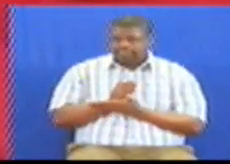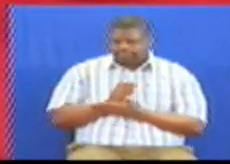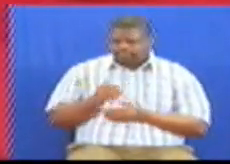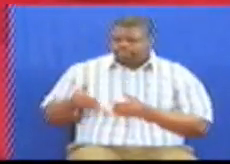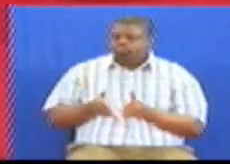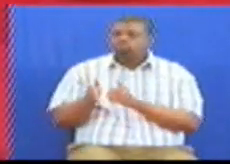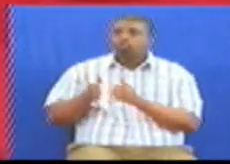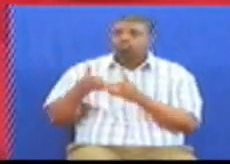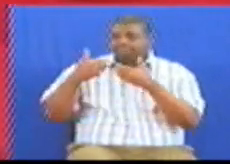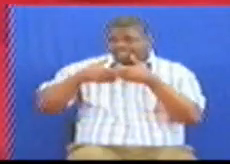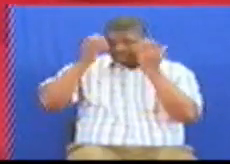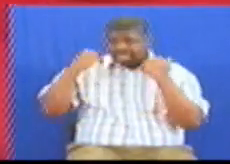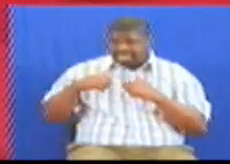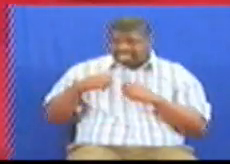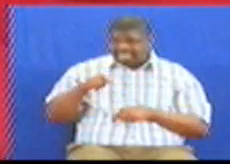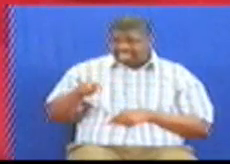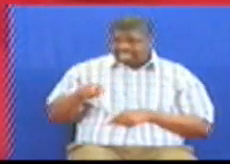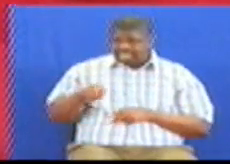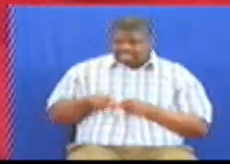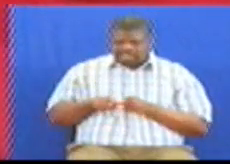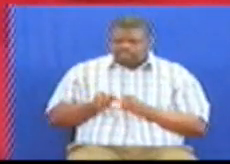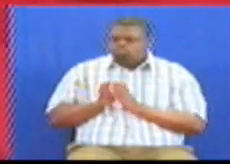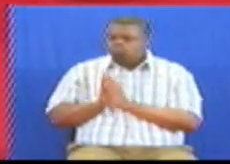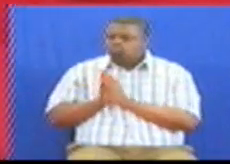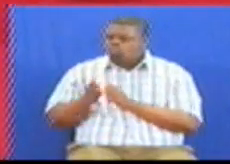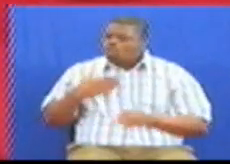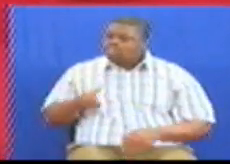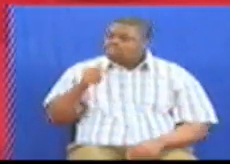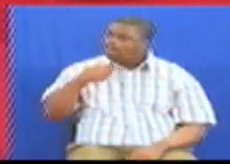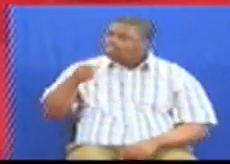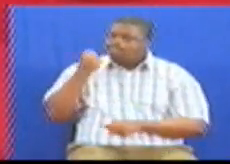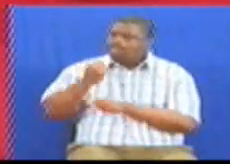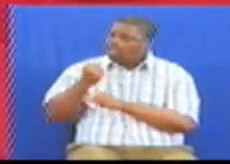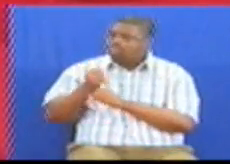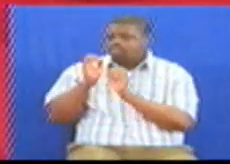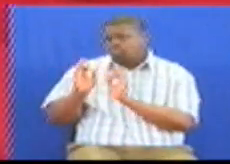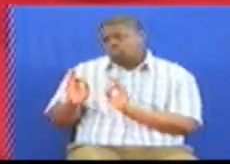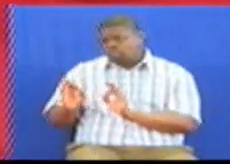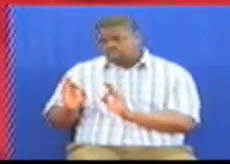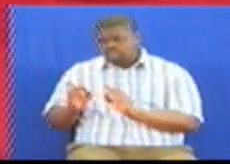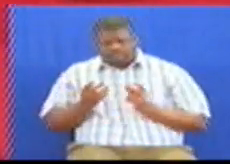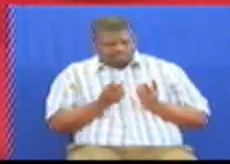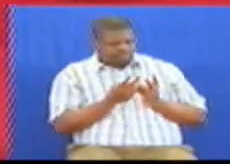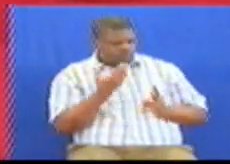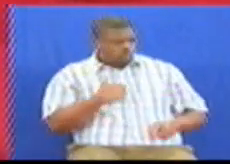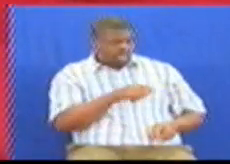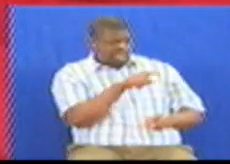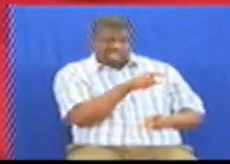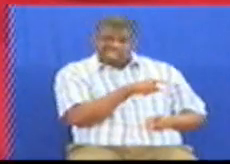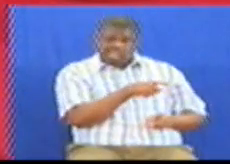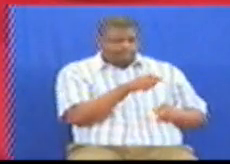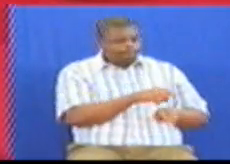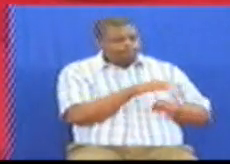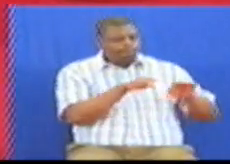Tuna kesi ya Msimbazi City. Namshukuru Mheshimiwa Waziri wa TAMISEMI amelifanyia kazi vizuri, lakini vivyo hivyo Mheshimiwa Waziri ofisi ya Makamu wa